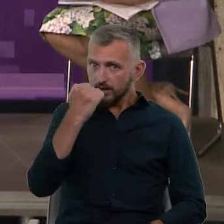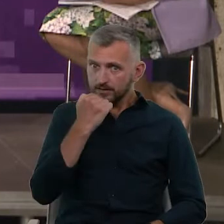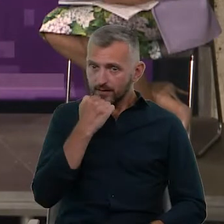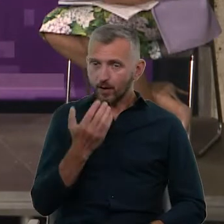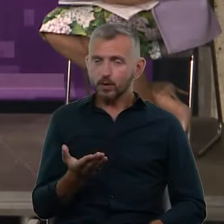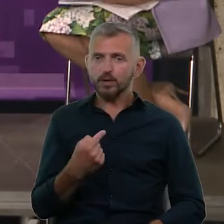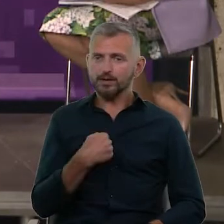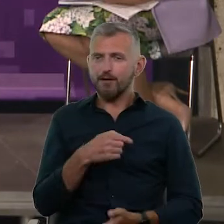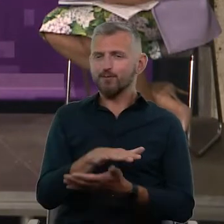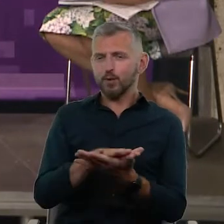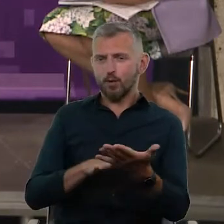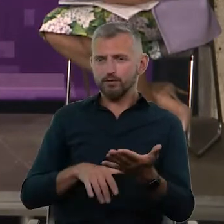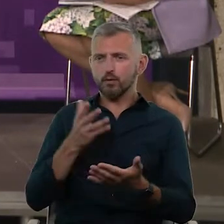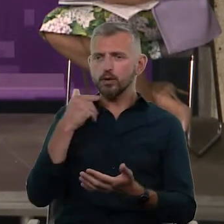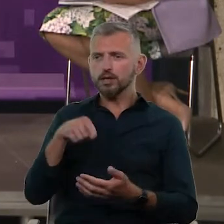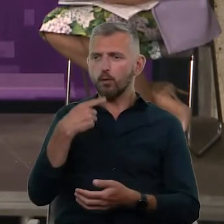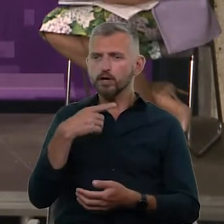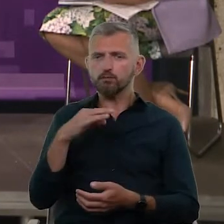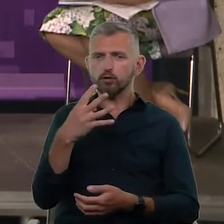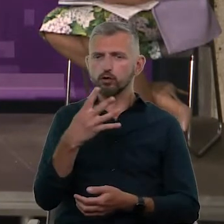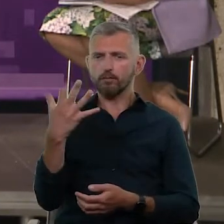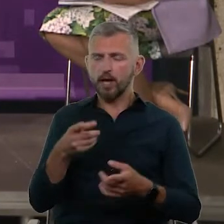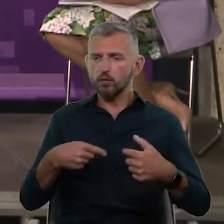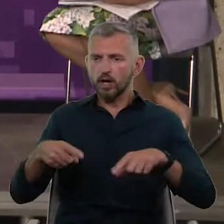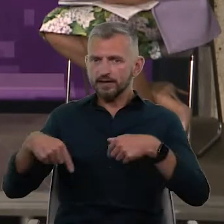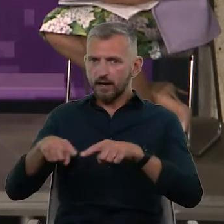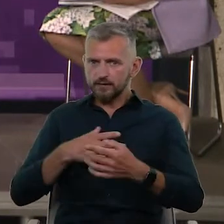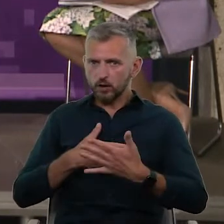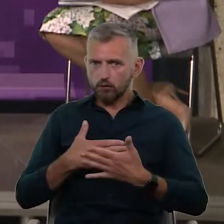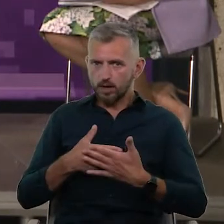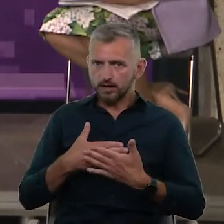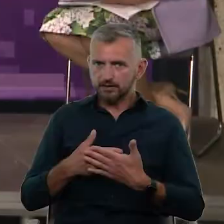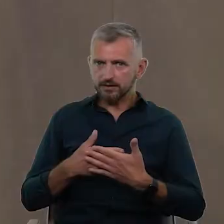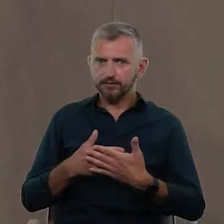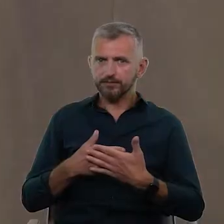якраз продовжуючи, коли ти говориш про 45 організацій громадських,